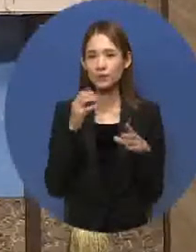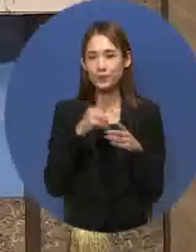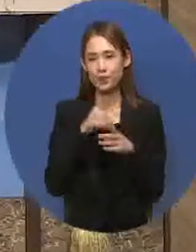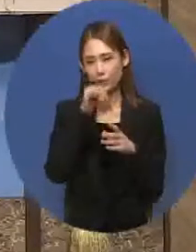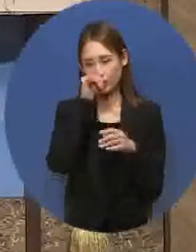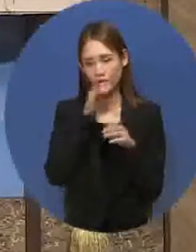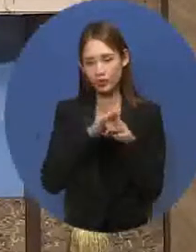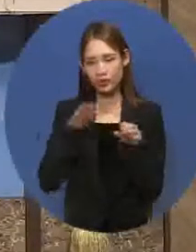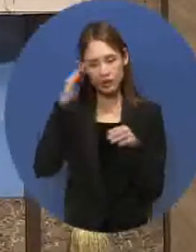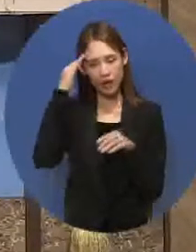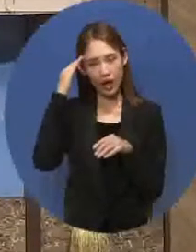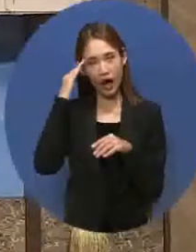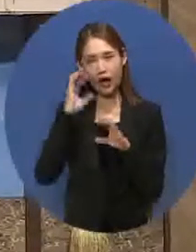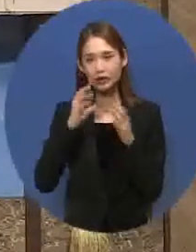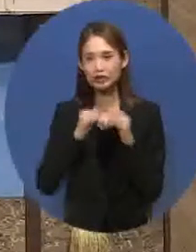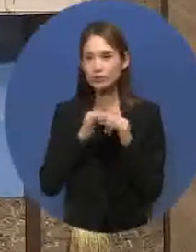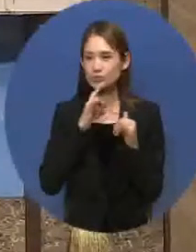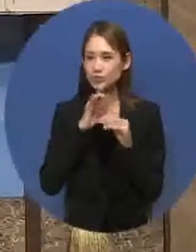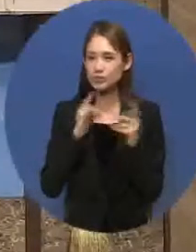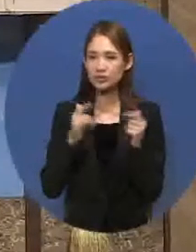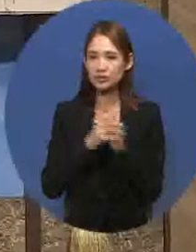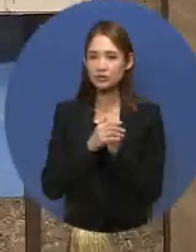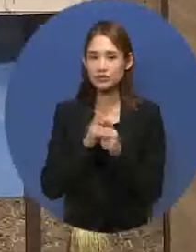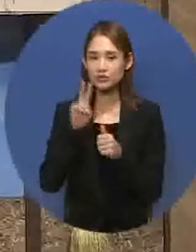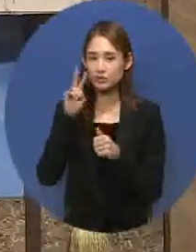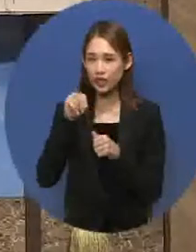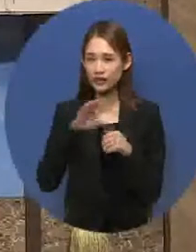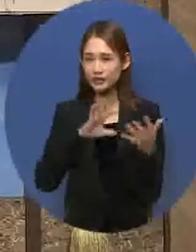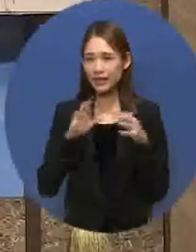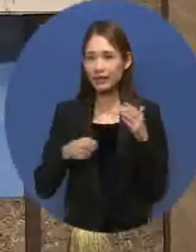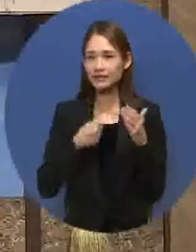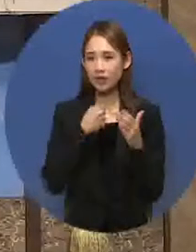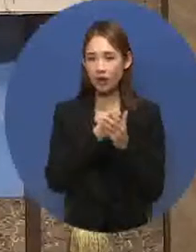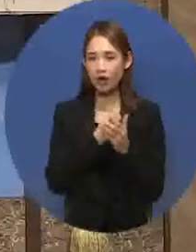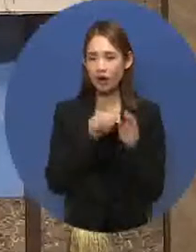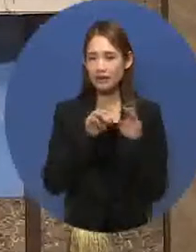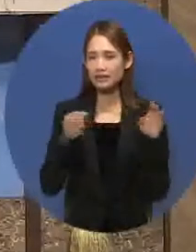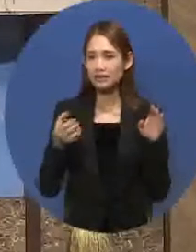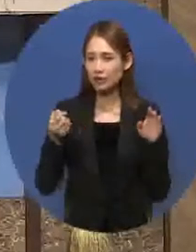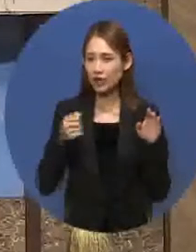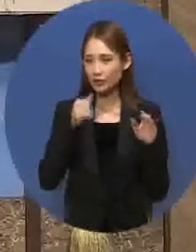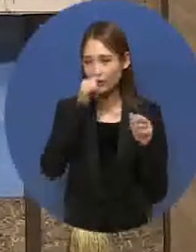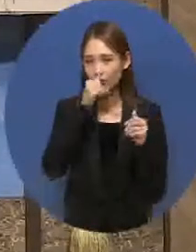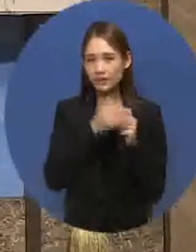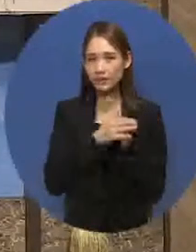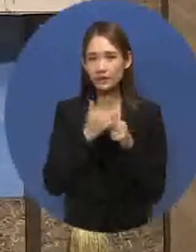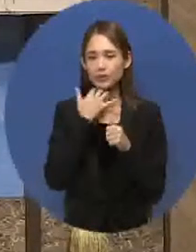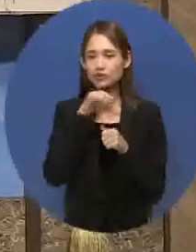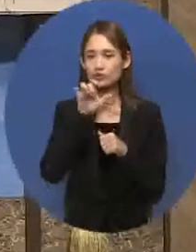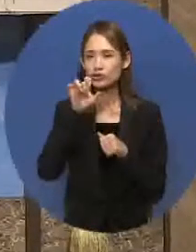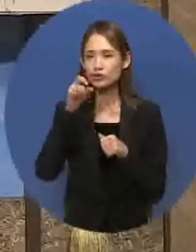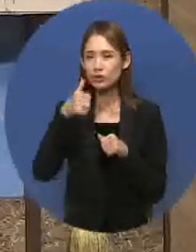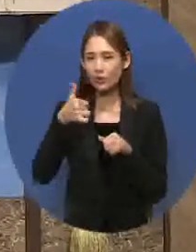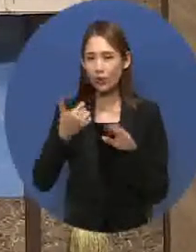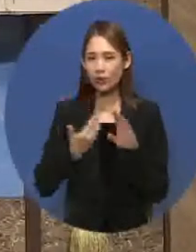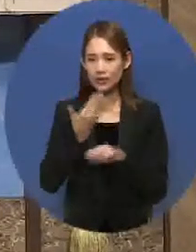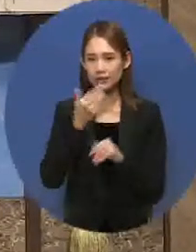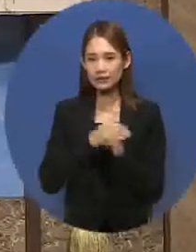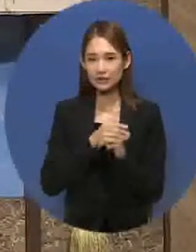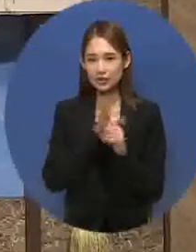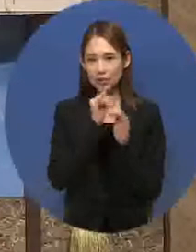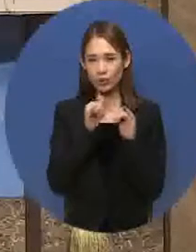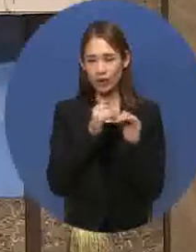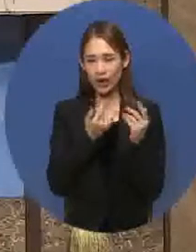우리나라뿐만 아니라 유엔이 세계적으로 정한 기준입니다. 그러면 65세 이상의 노인들이 다